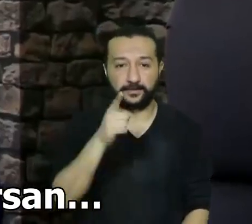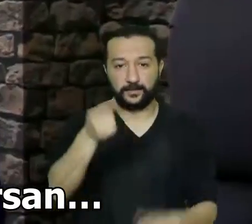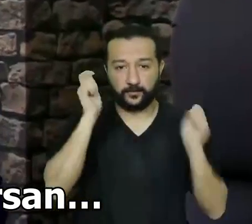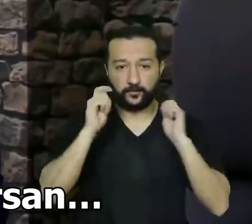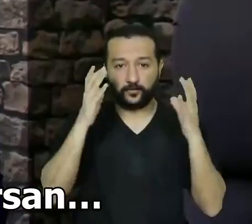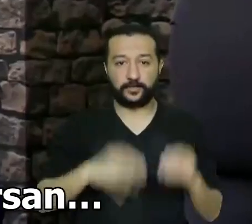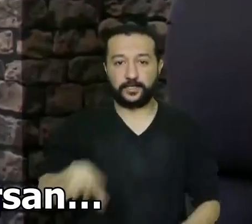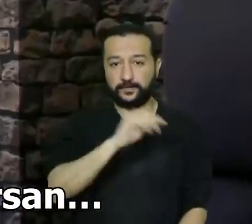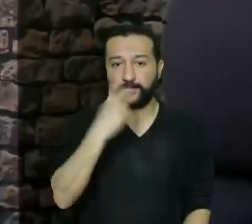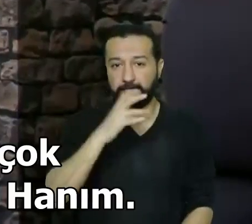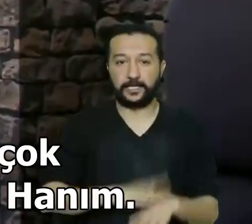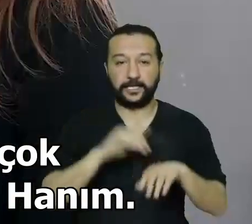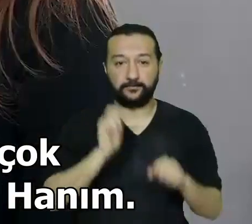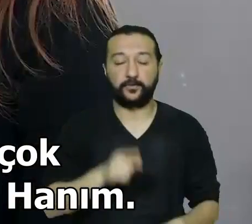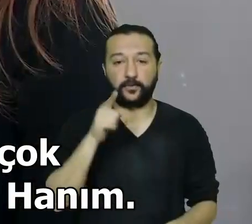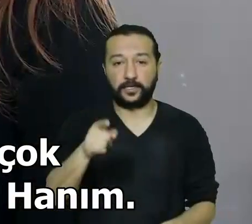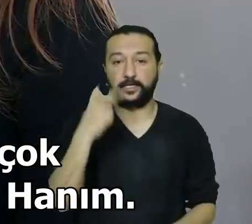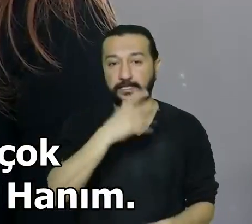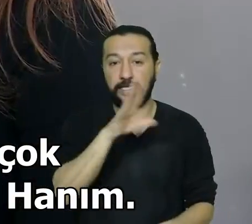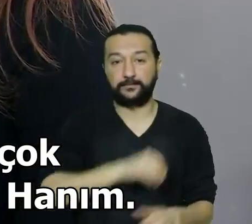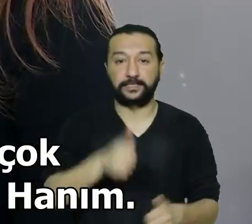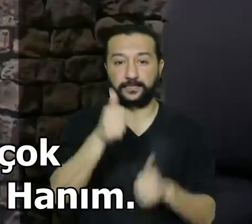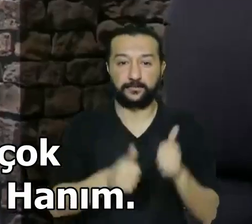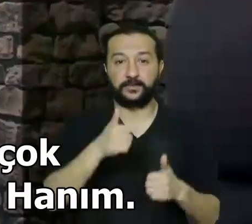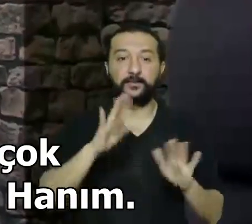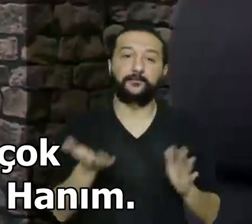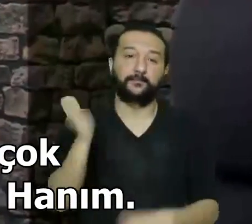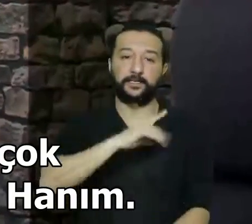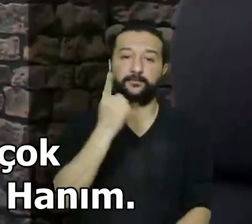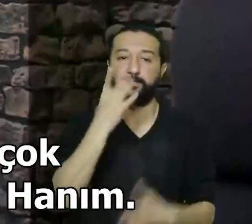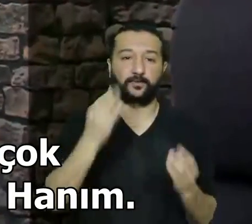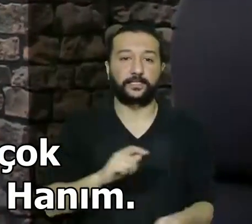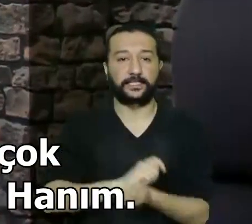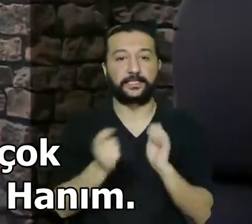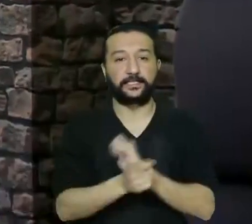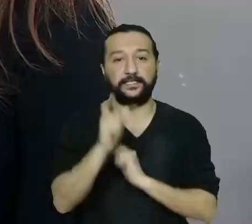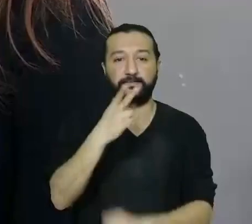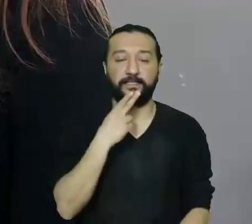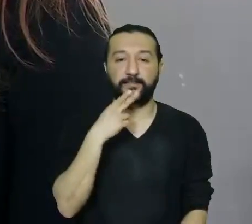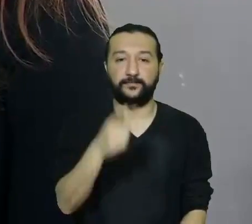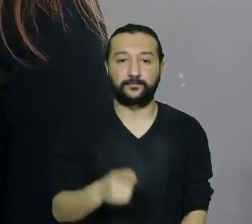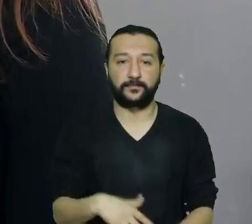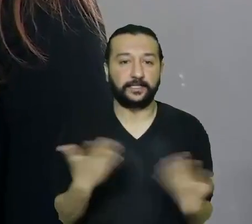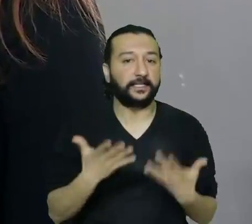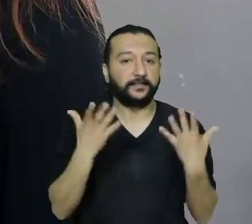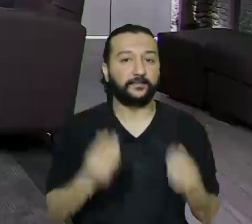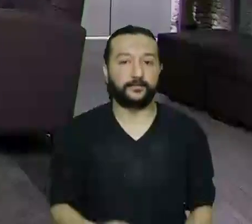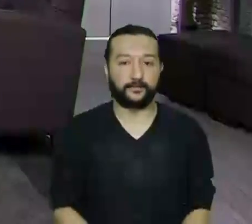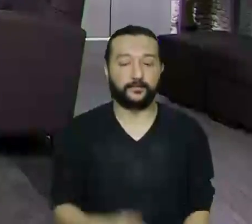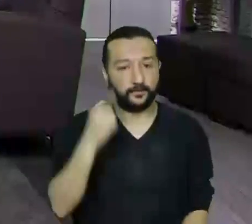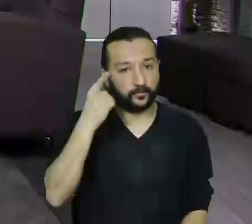duş alırken karaoke yaparsan o karaoke yarışmasından çok başka bir şeye dönüşür Cavidan Hanım. Ha, nasıl